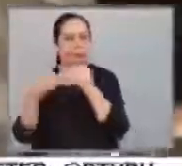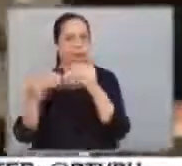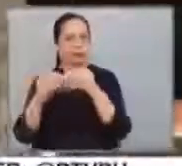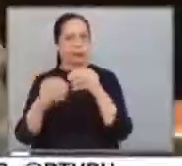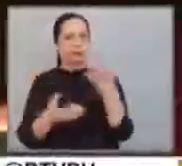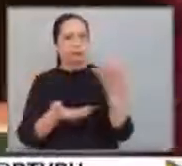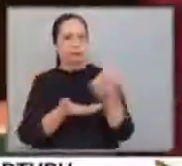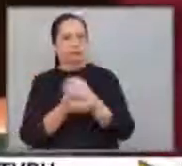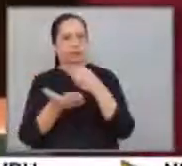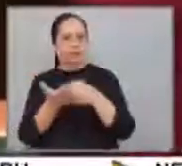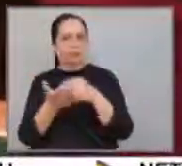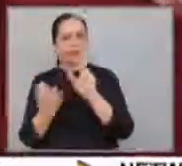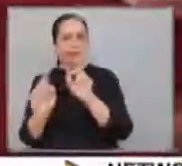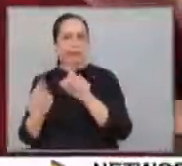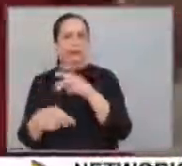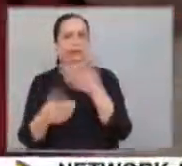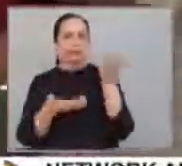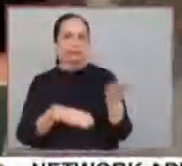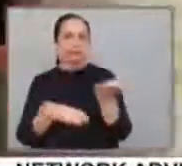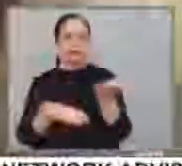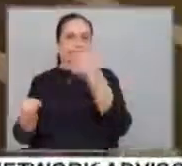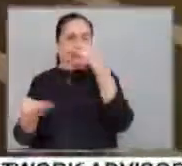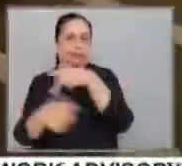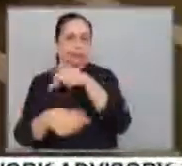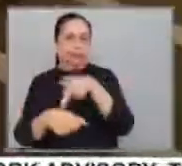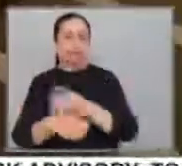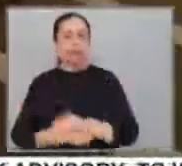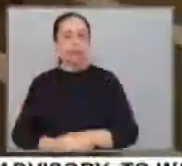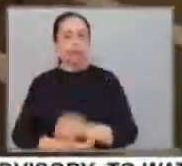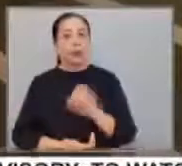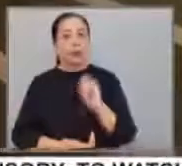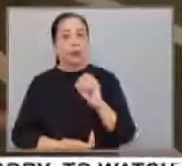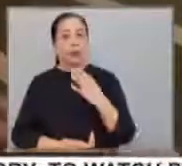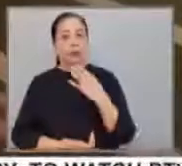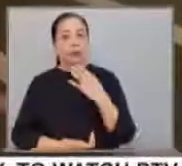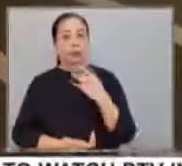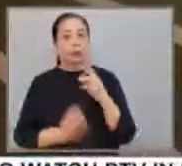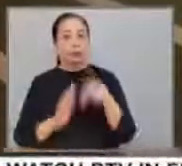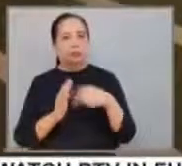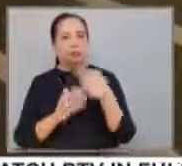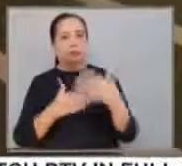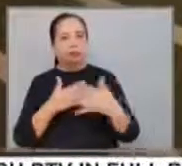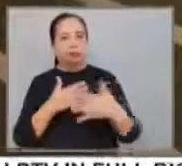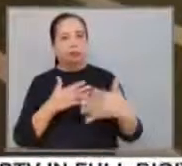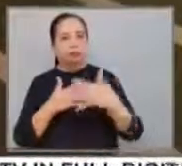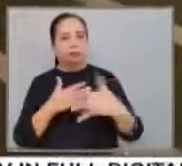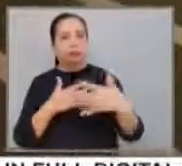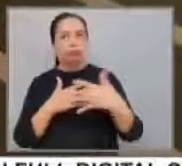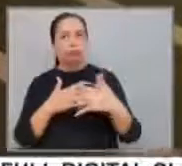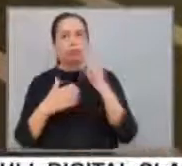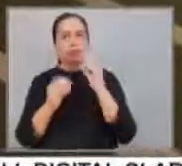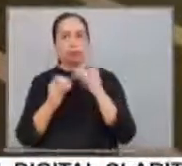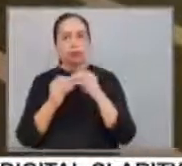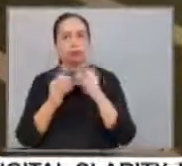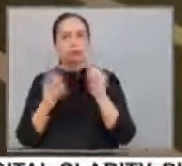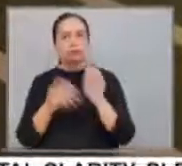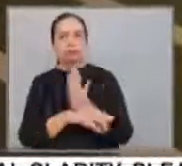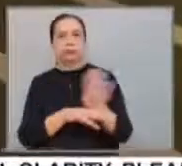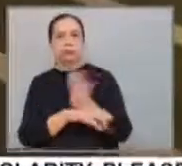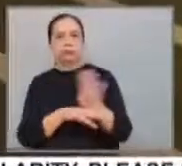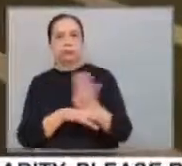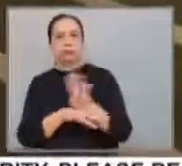sa Pilipinas. So dayan, as hours or days go by, no, ay mas magiging abala ang